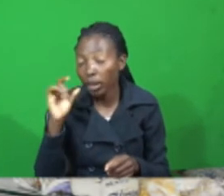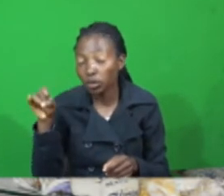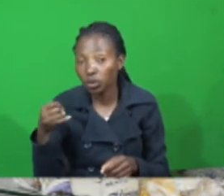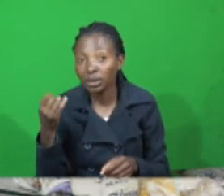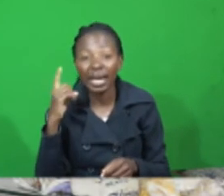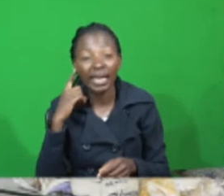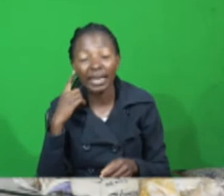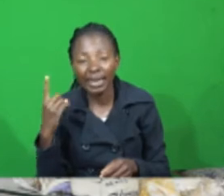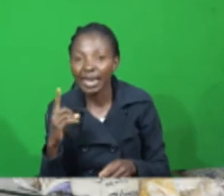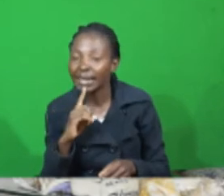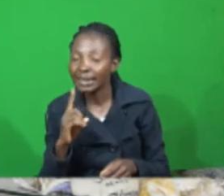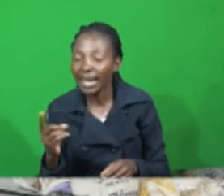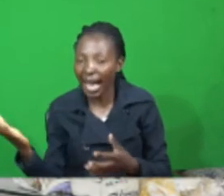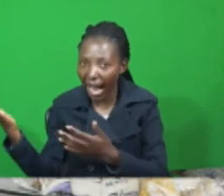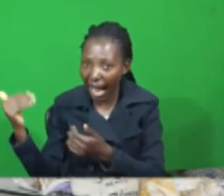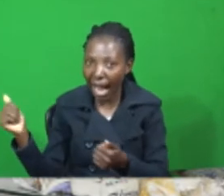uyai naye apiswe.